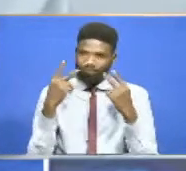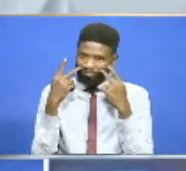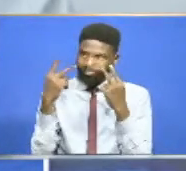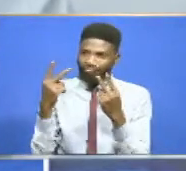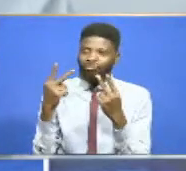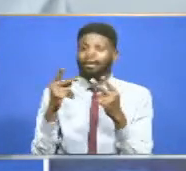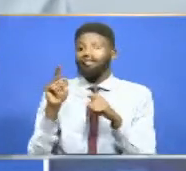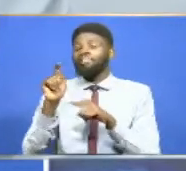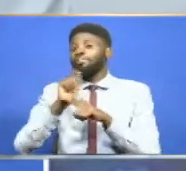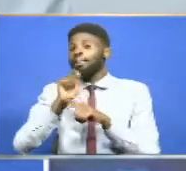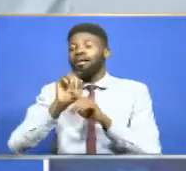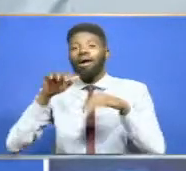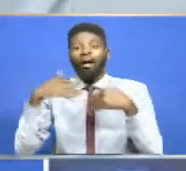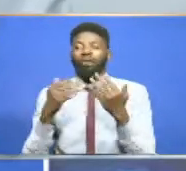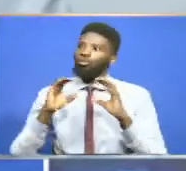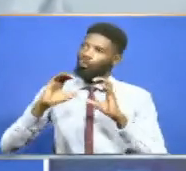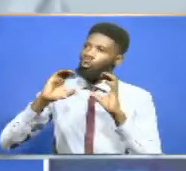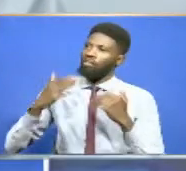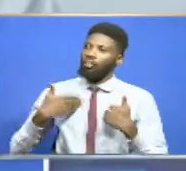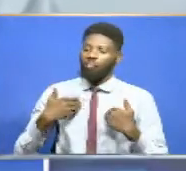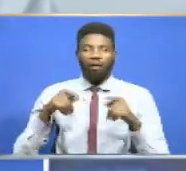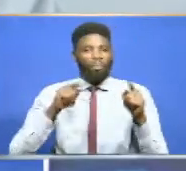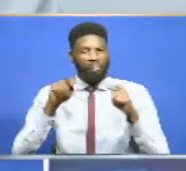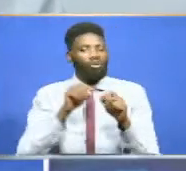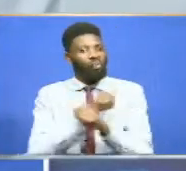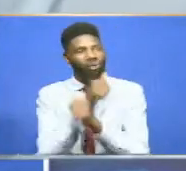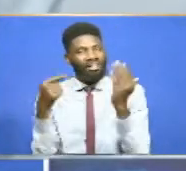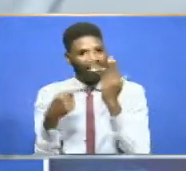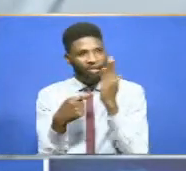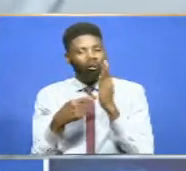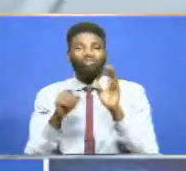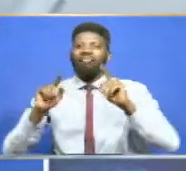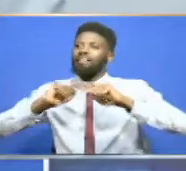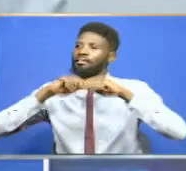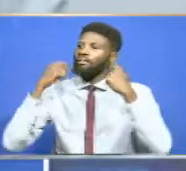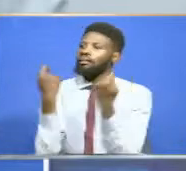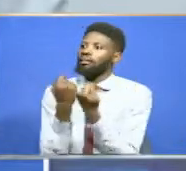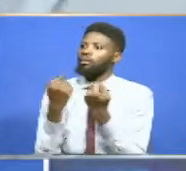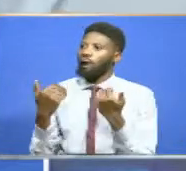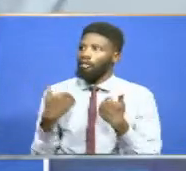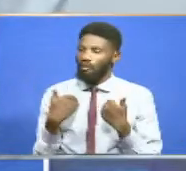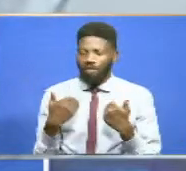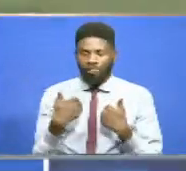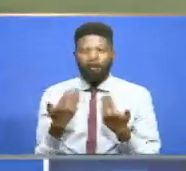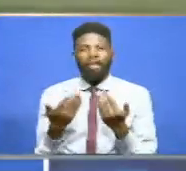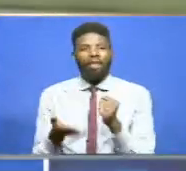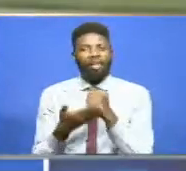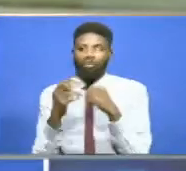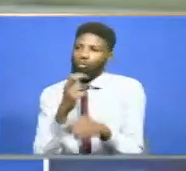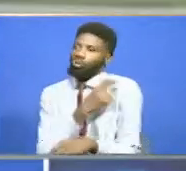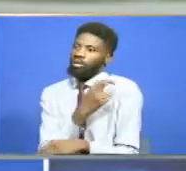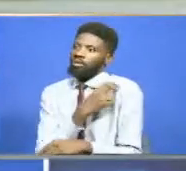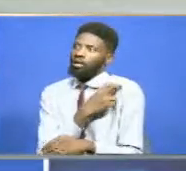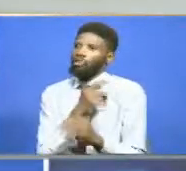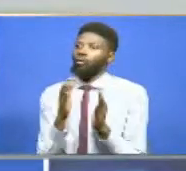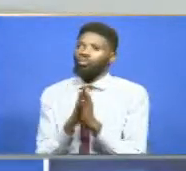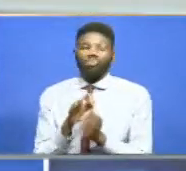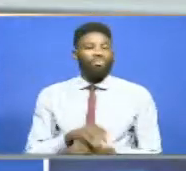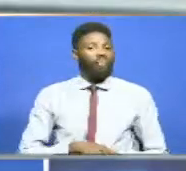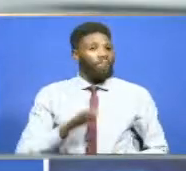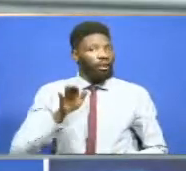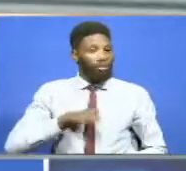good team, I have my good coach, good management, good technical team for consultation. Mbio za akina